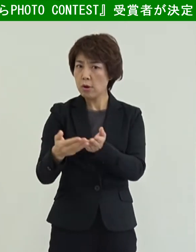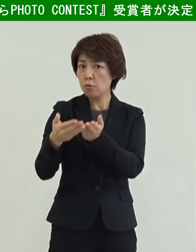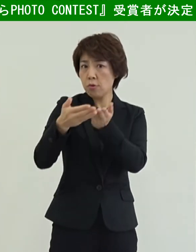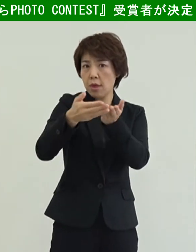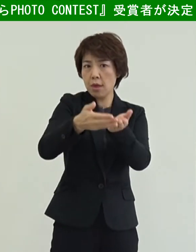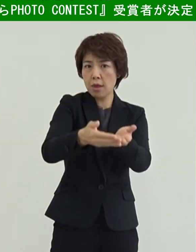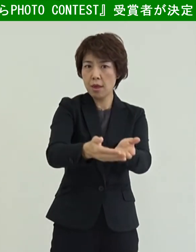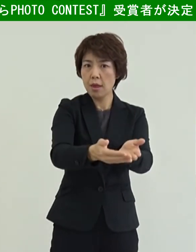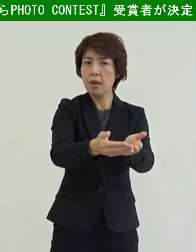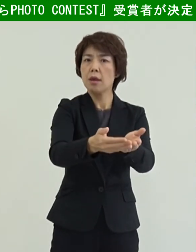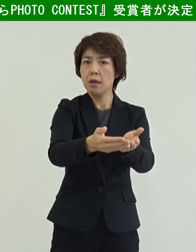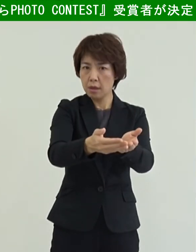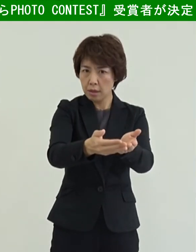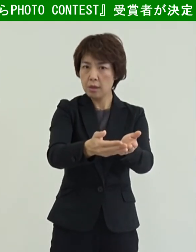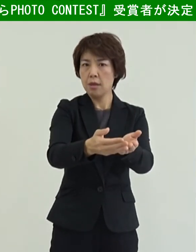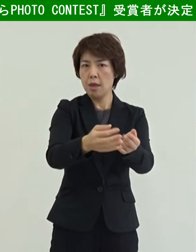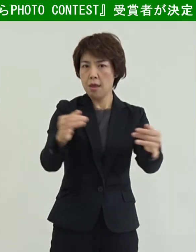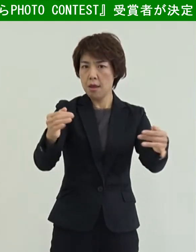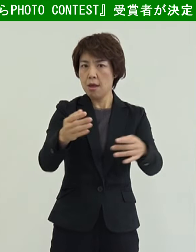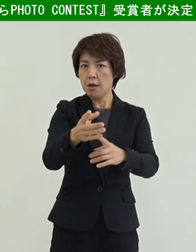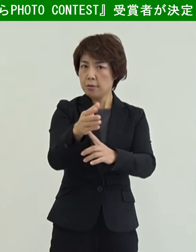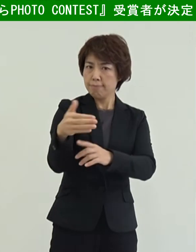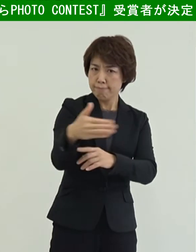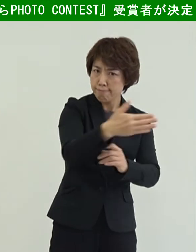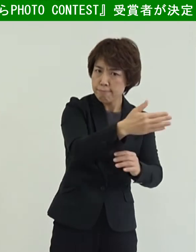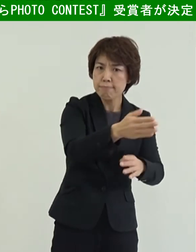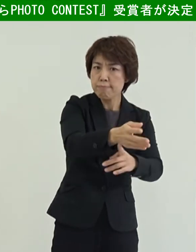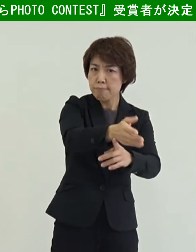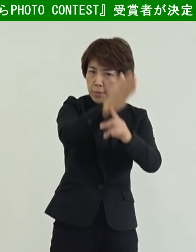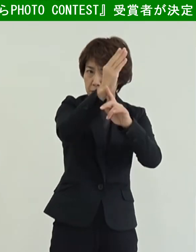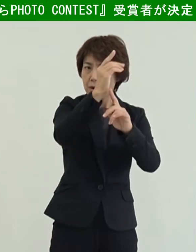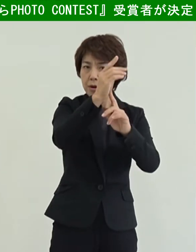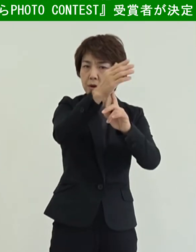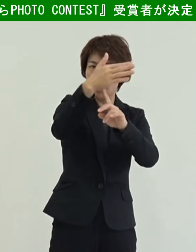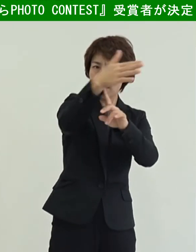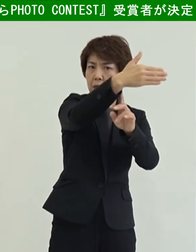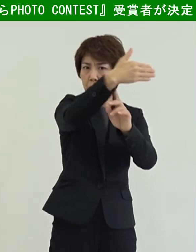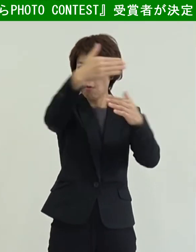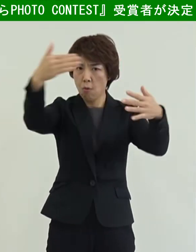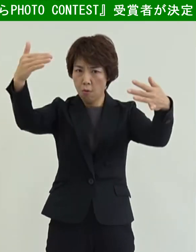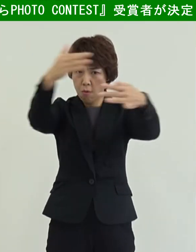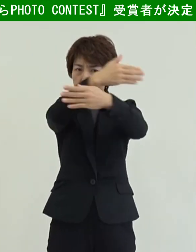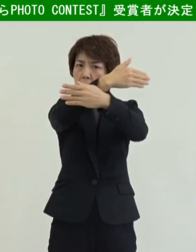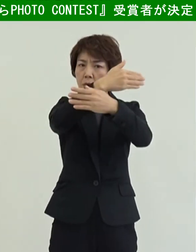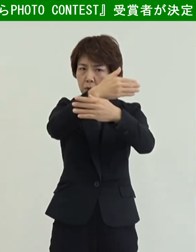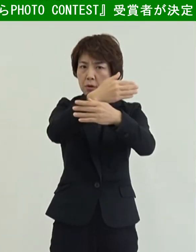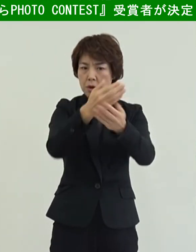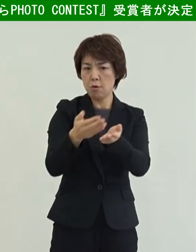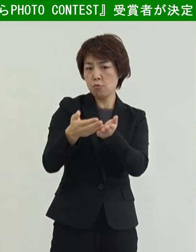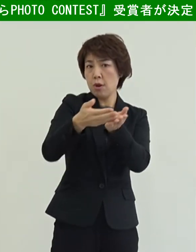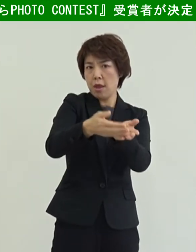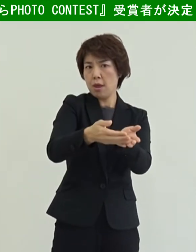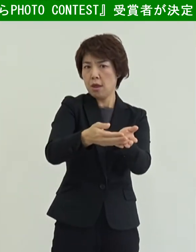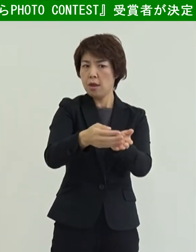が大量機をこの写真になりますが大量旗を掲げた船これは